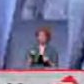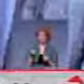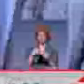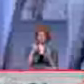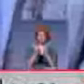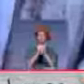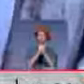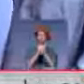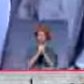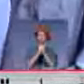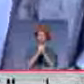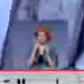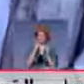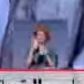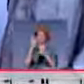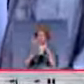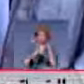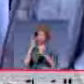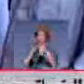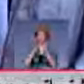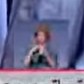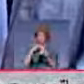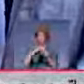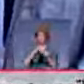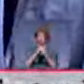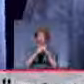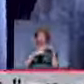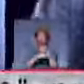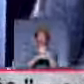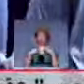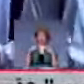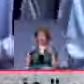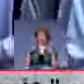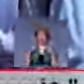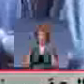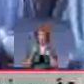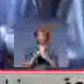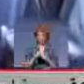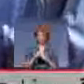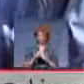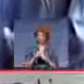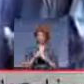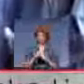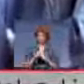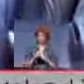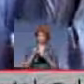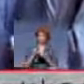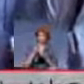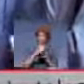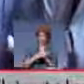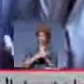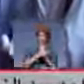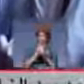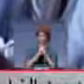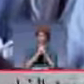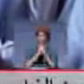داخلها. كنت بتخافي منها اصلا؟ اه. جسمي كشف قبل الحريق بقد ايه بدات تقلقي يعني؟ يعني قعدت فتره